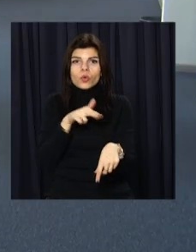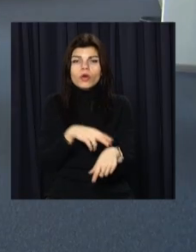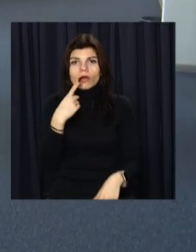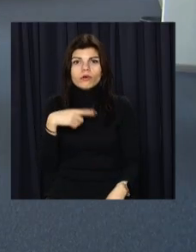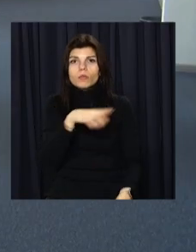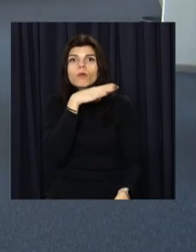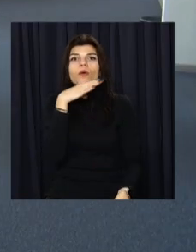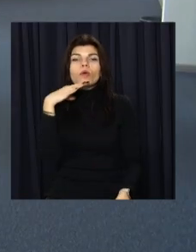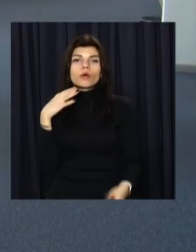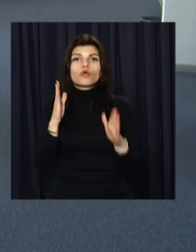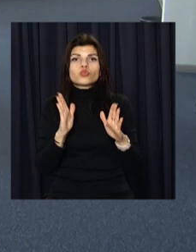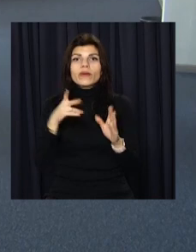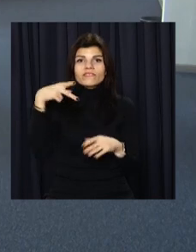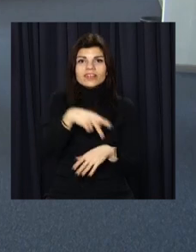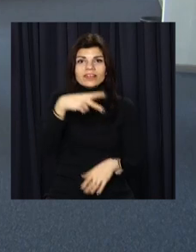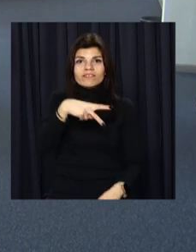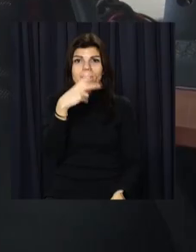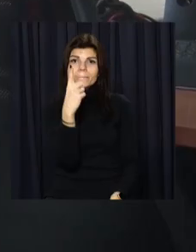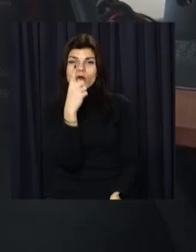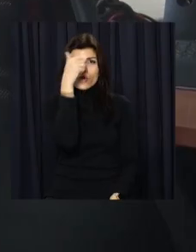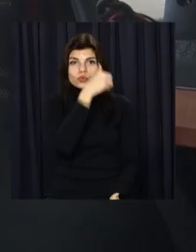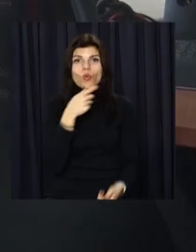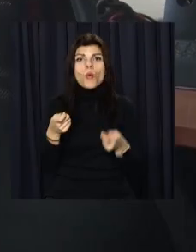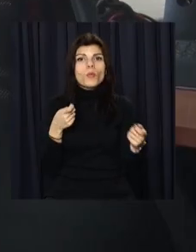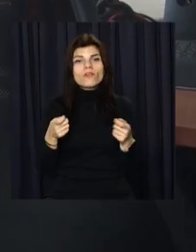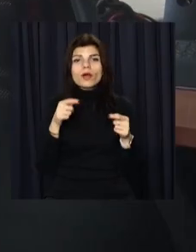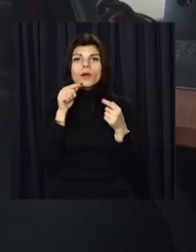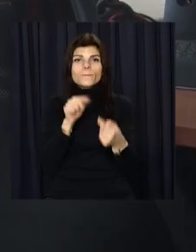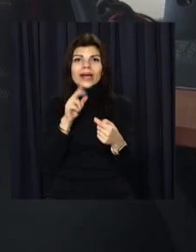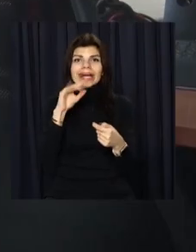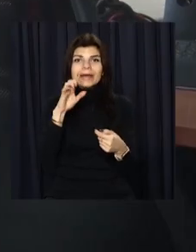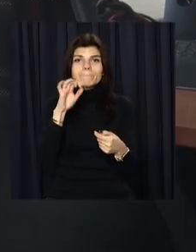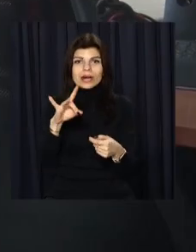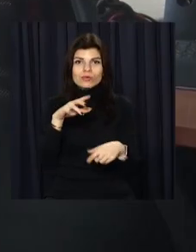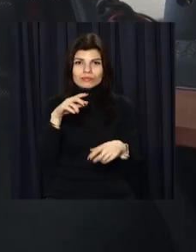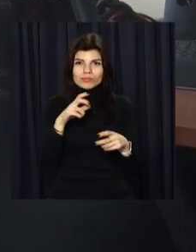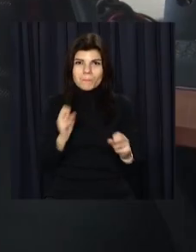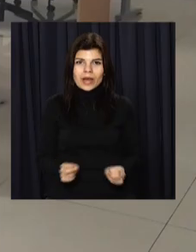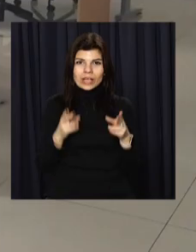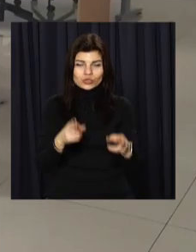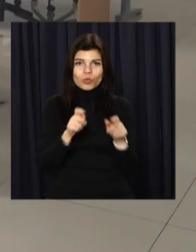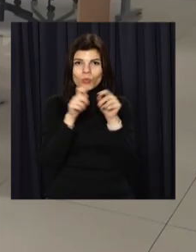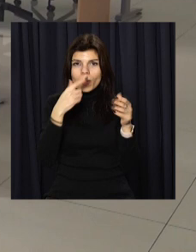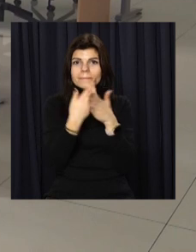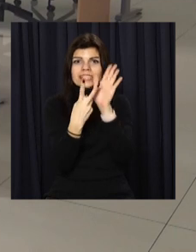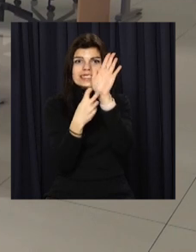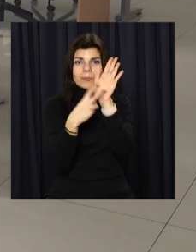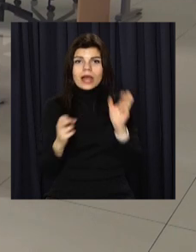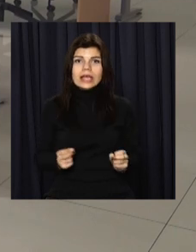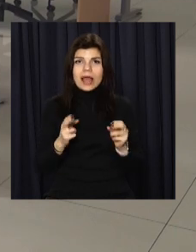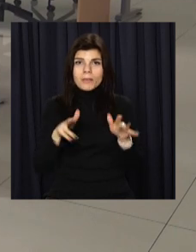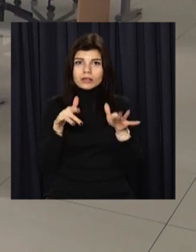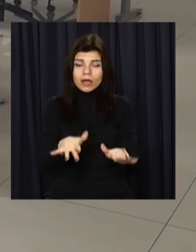поліціянти, безліч. Тільки у 2021-му управління протидії кіберзлочинам в області відкрило понад 700